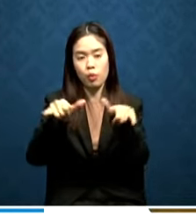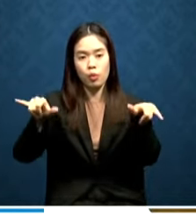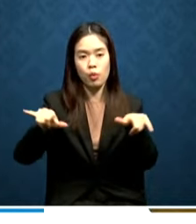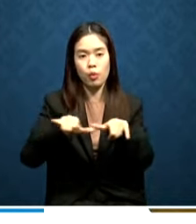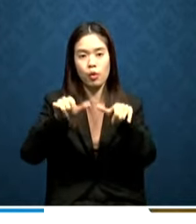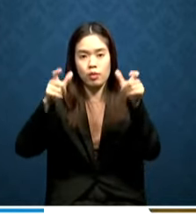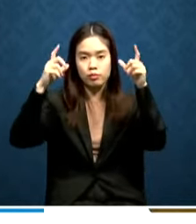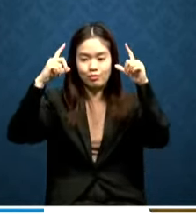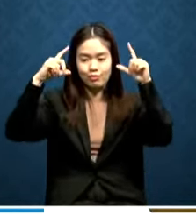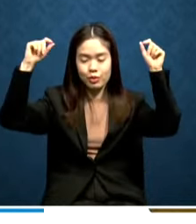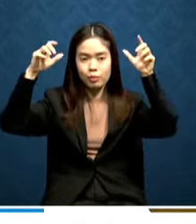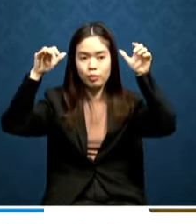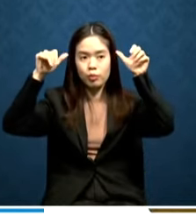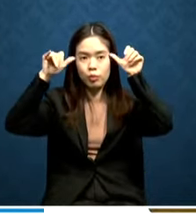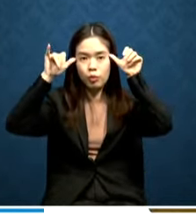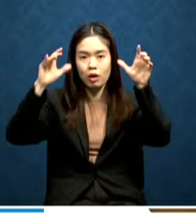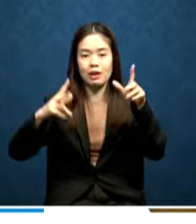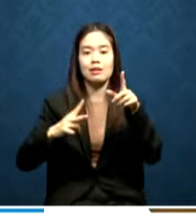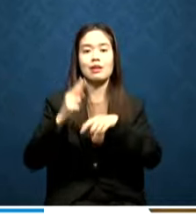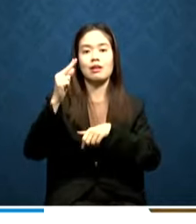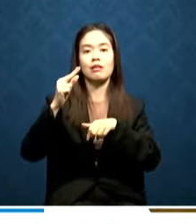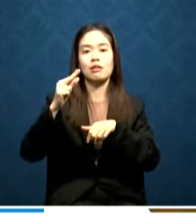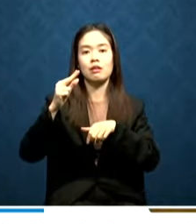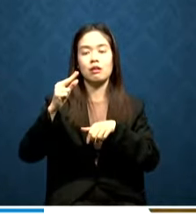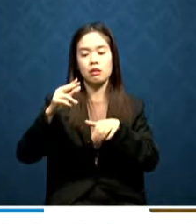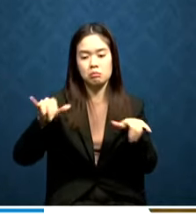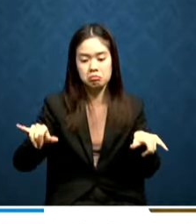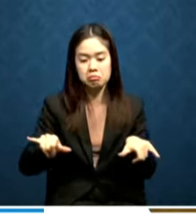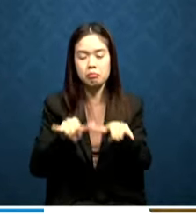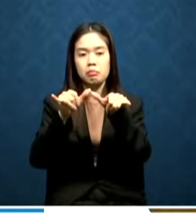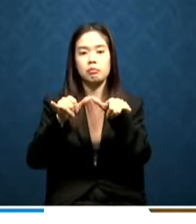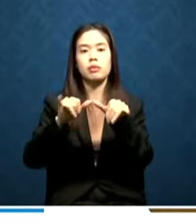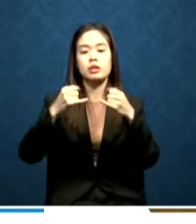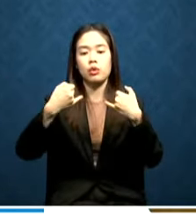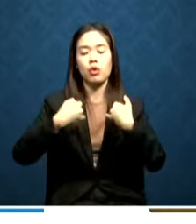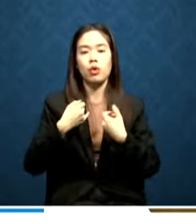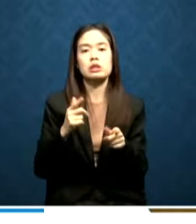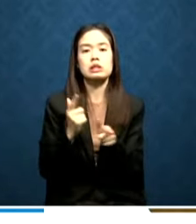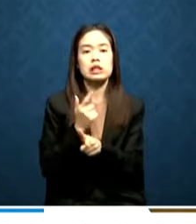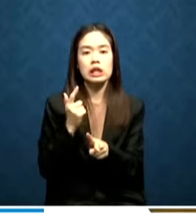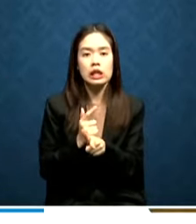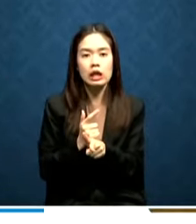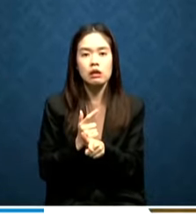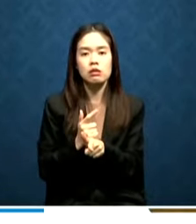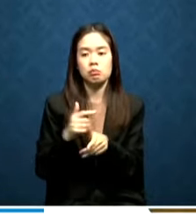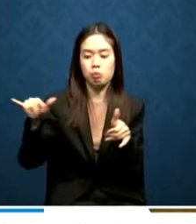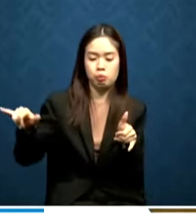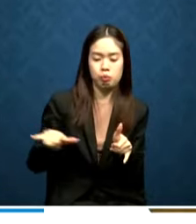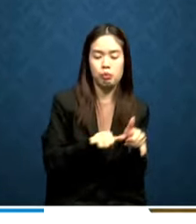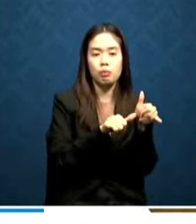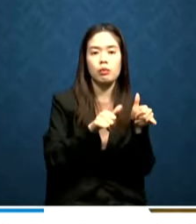ว่าเรื่องแค่นี้เนี่ยเขายังทำประชามติเลยนะครับแล้วก็ทำกันแบบง่ายๆทำกันใช้ไปรษ